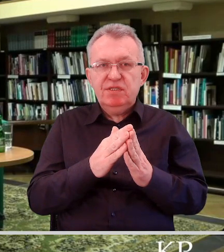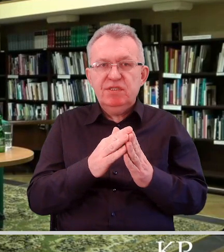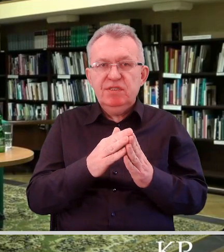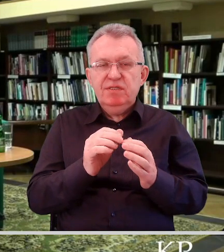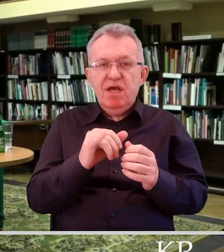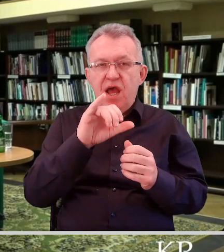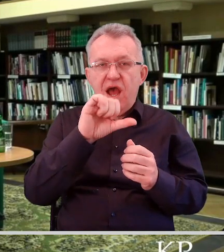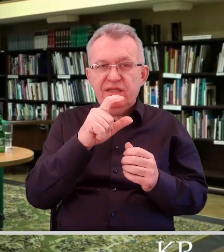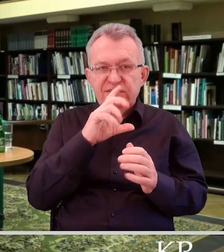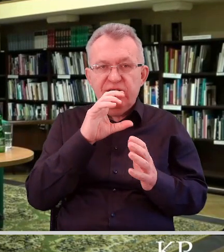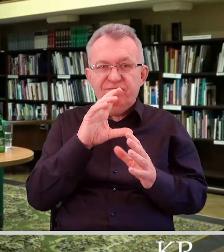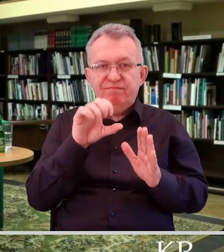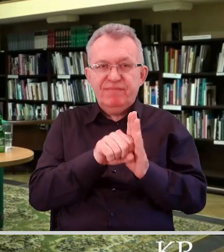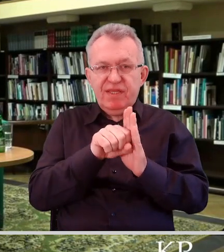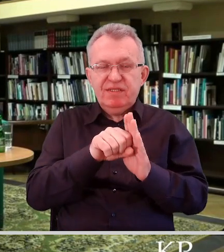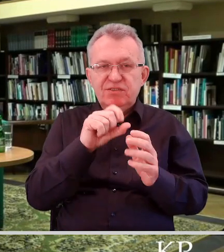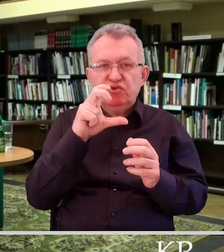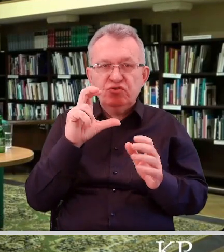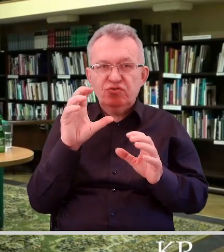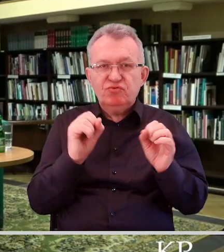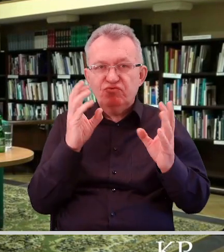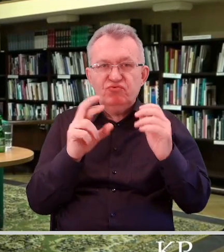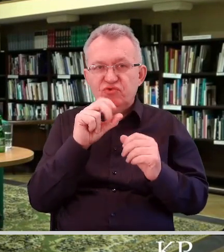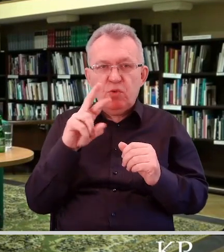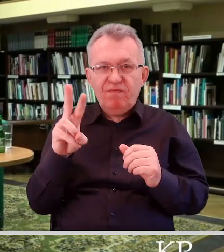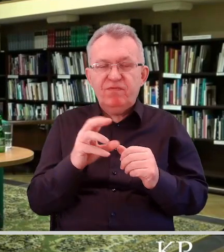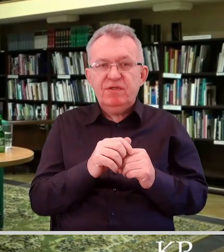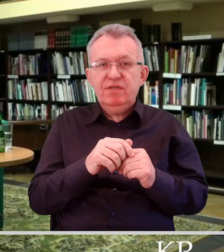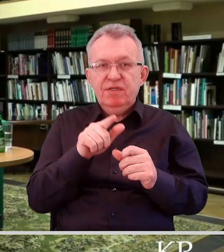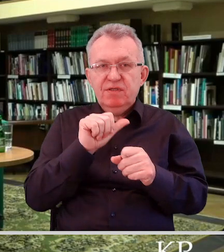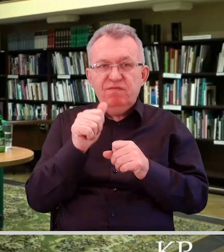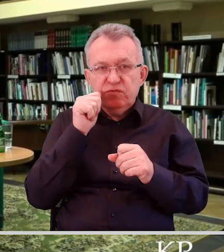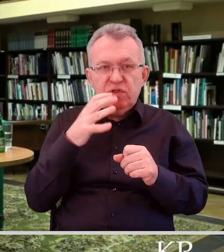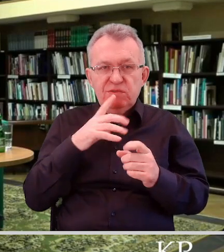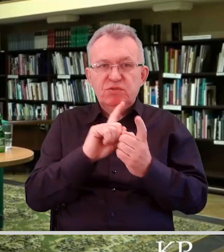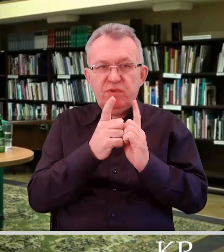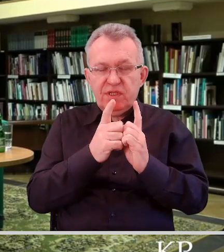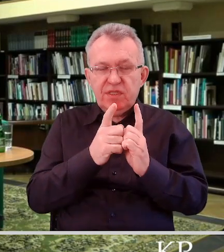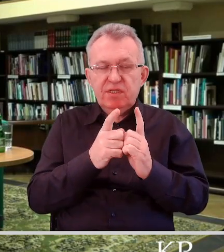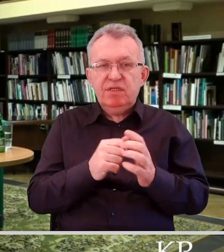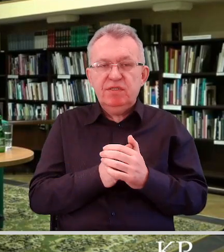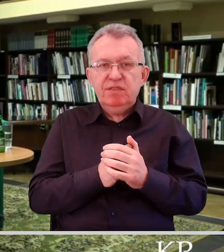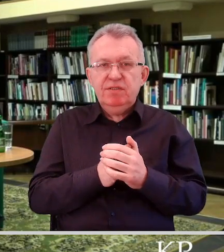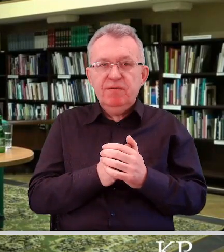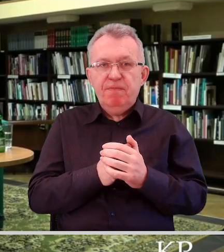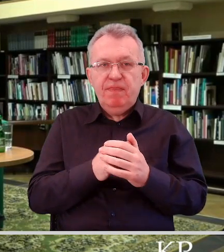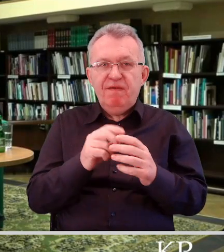Czarów. Dlaczego mi się splatałem? Ponieważ wczoraj mieliśmy takie spotkanie